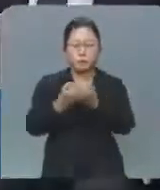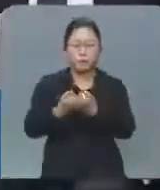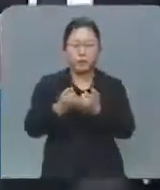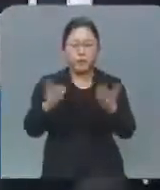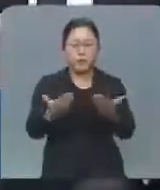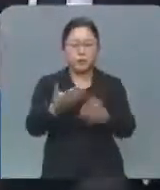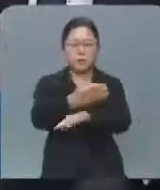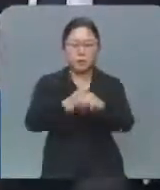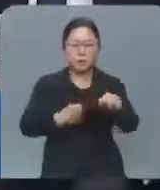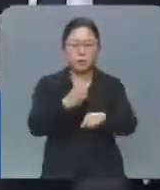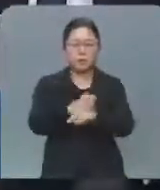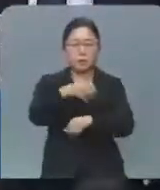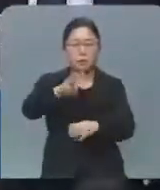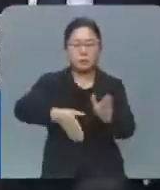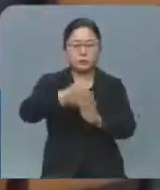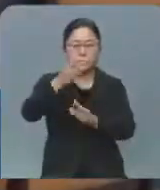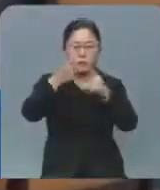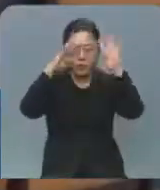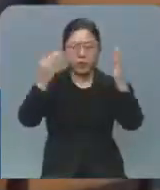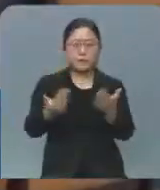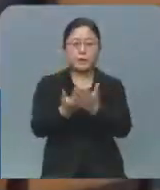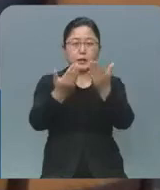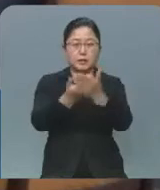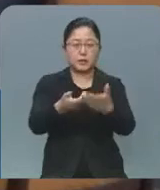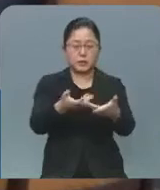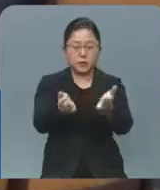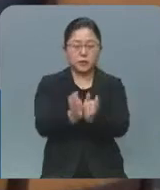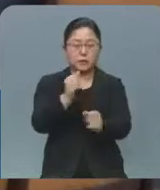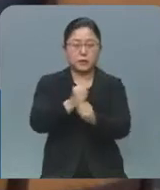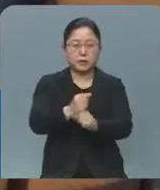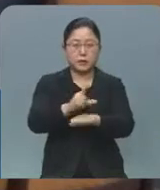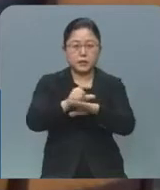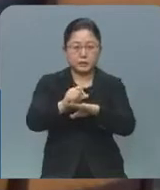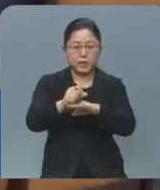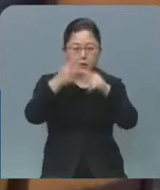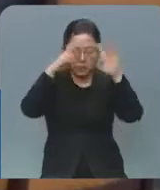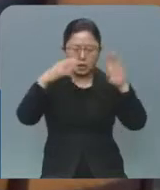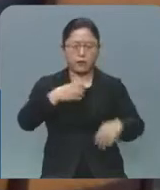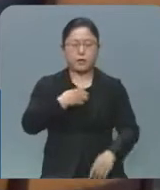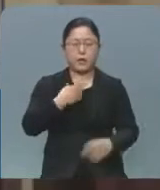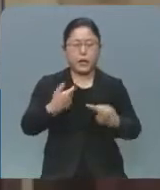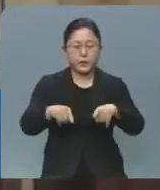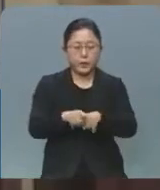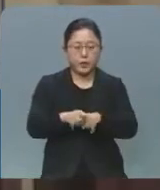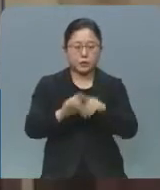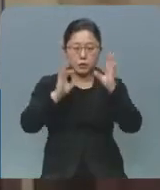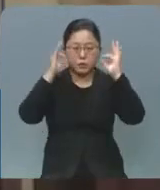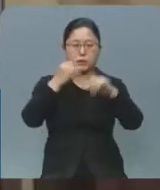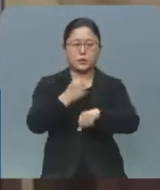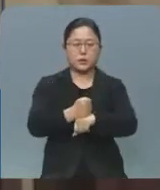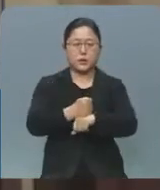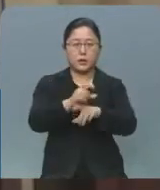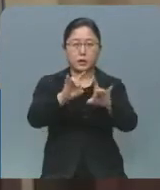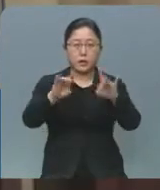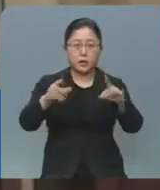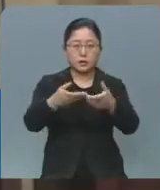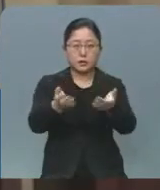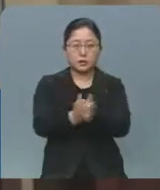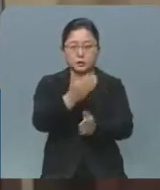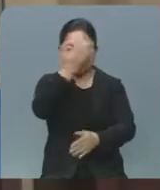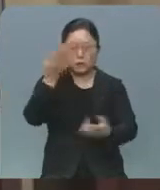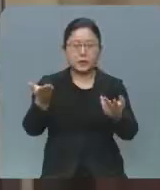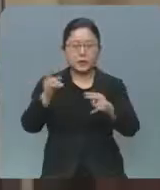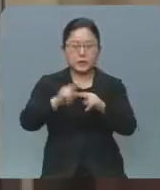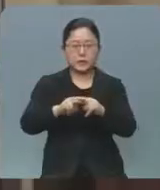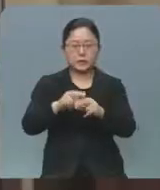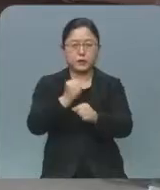업무협약을 맺고 광 듯이 대학 발전 협력단 을 구성해 지역 대학의 위기 에 공동 대응하기로 했습니다 각 기관은 또 청년 일자리